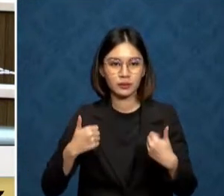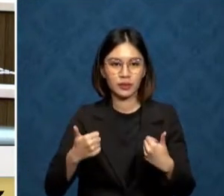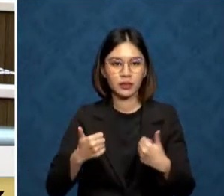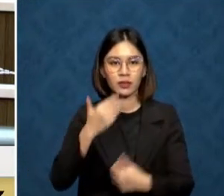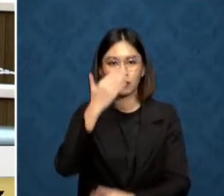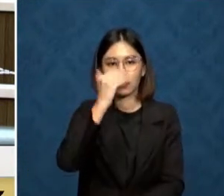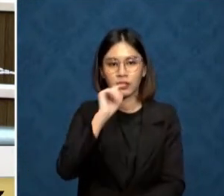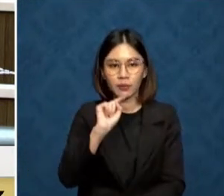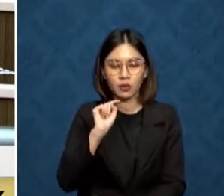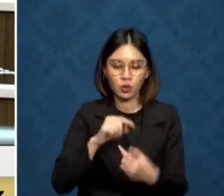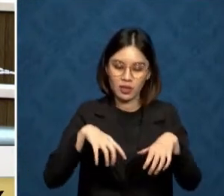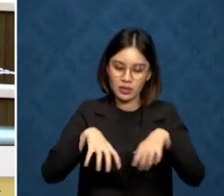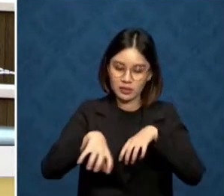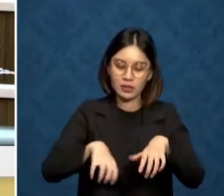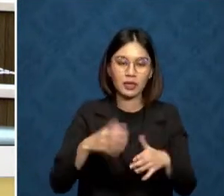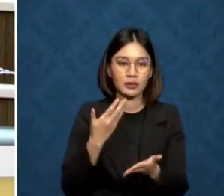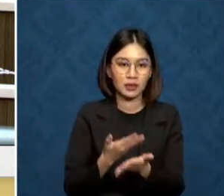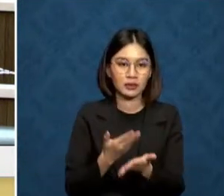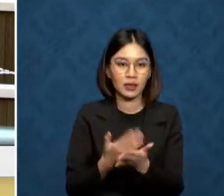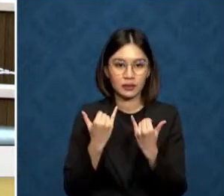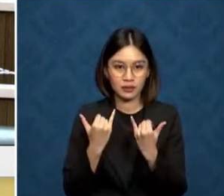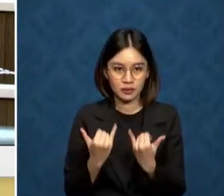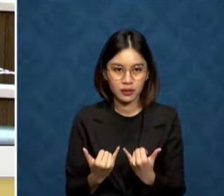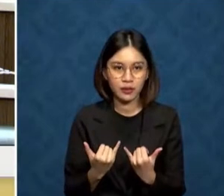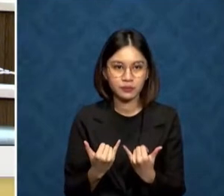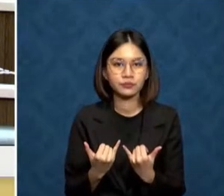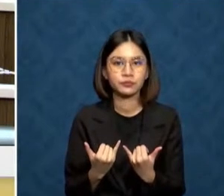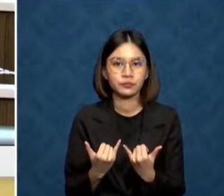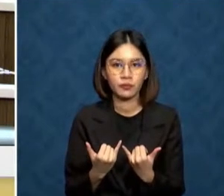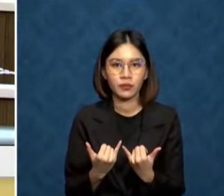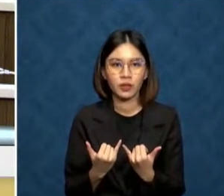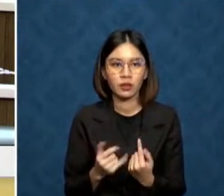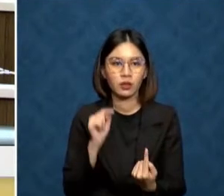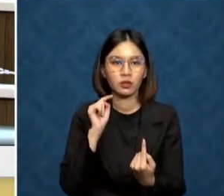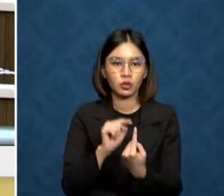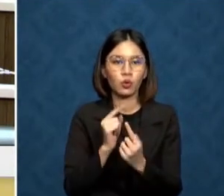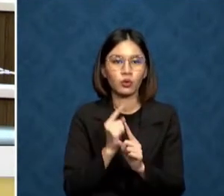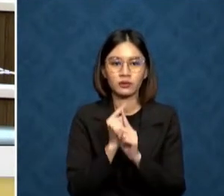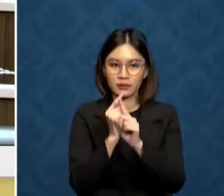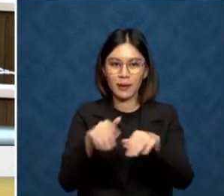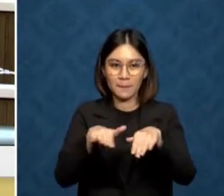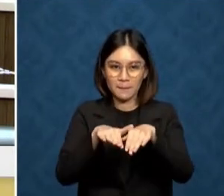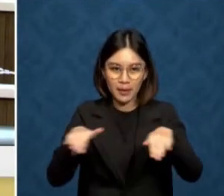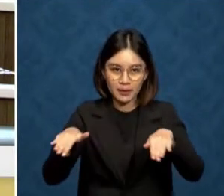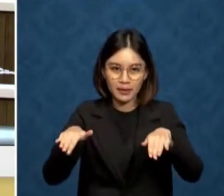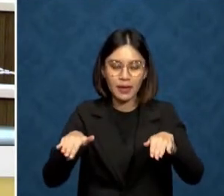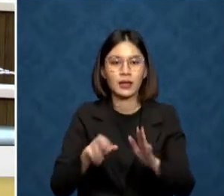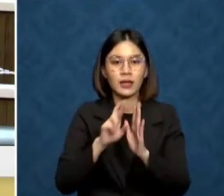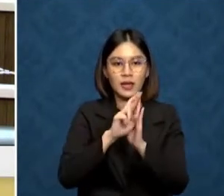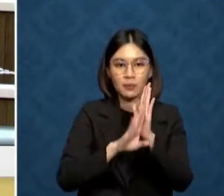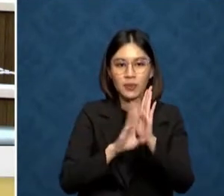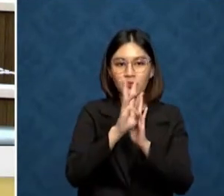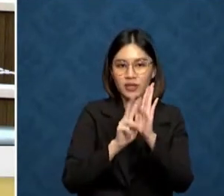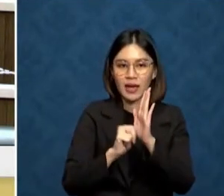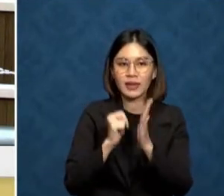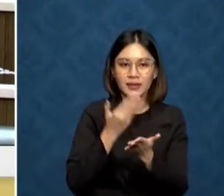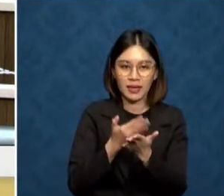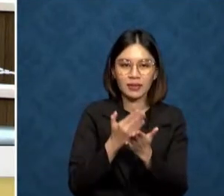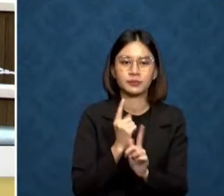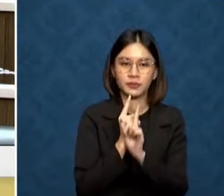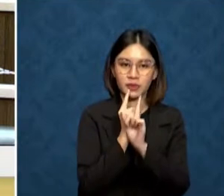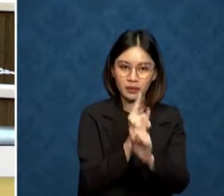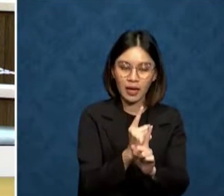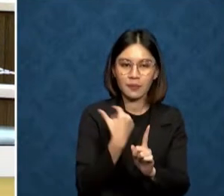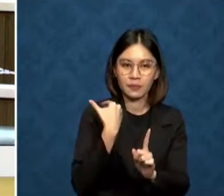ว่าการจัสารงบประมาณครั้งนี้จะอยู่ในเกรณ์ของการรักษาระเบีบวนัยทางการเงินการคลัง